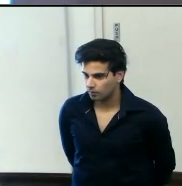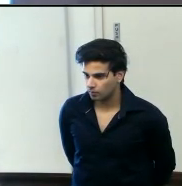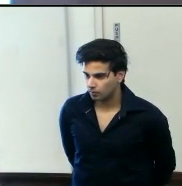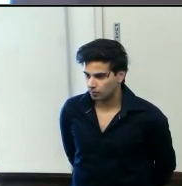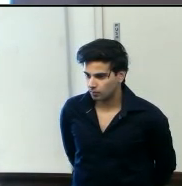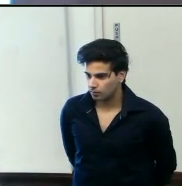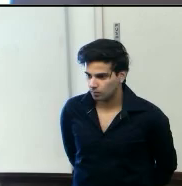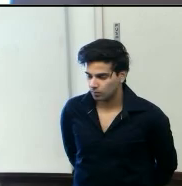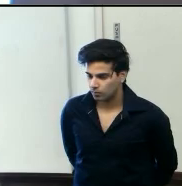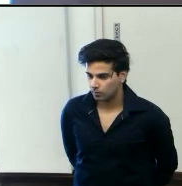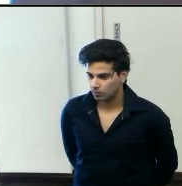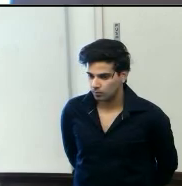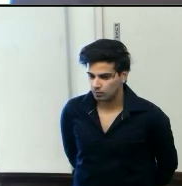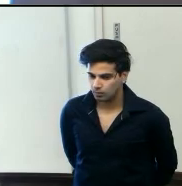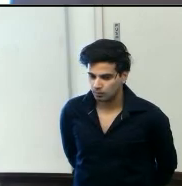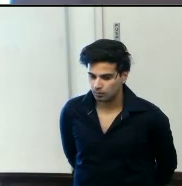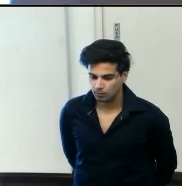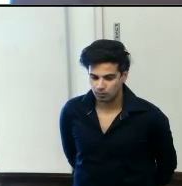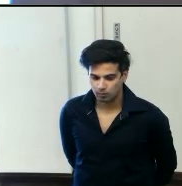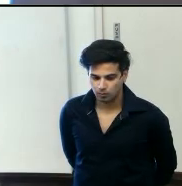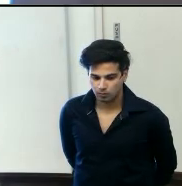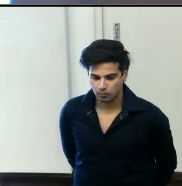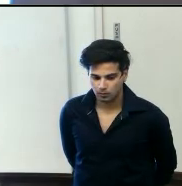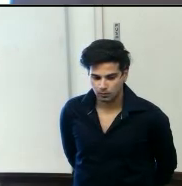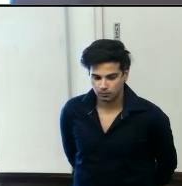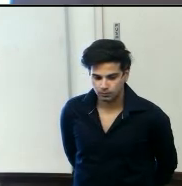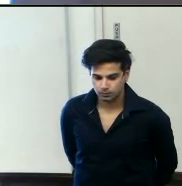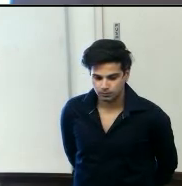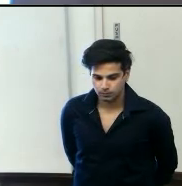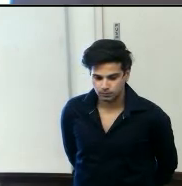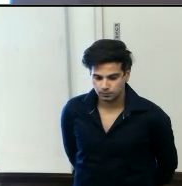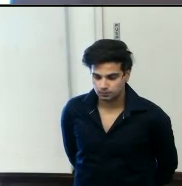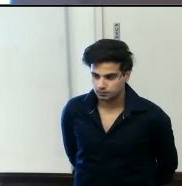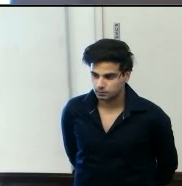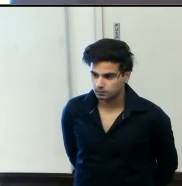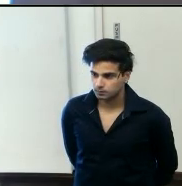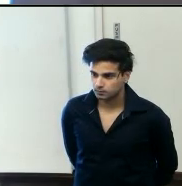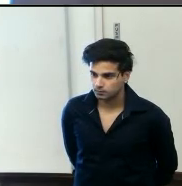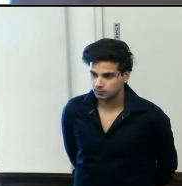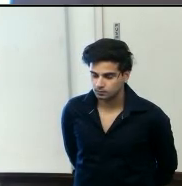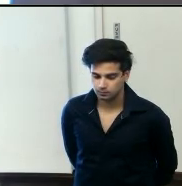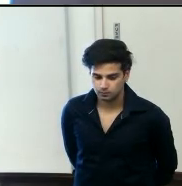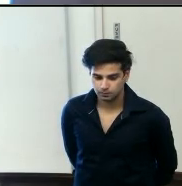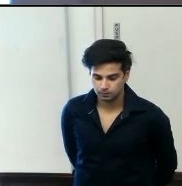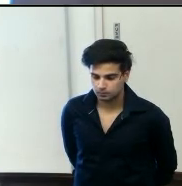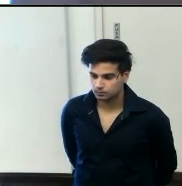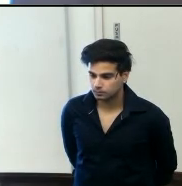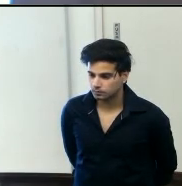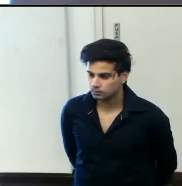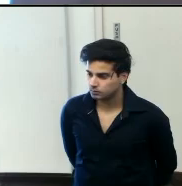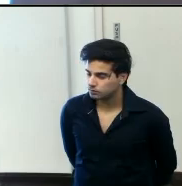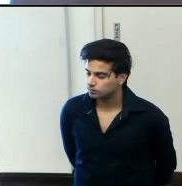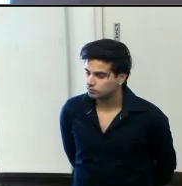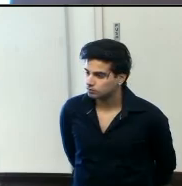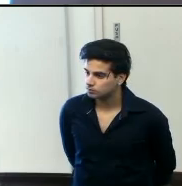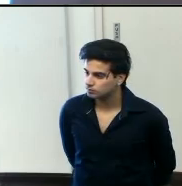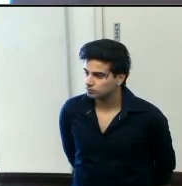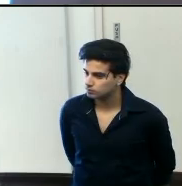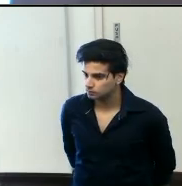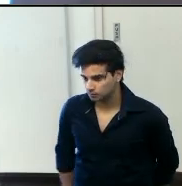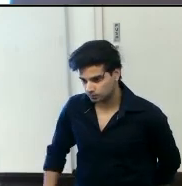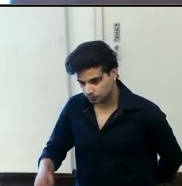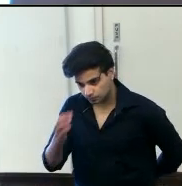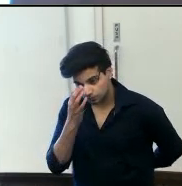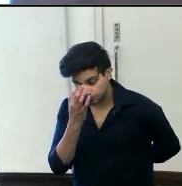ನನಗೆ ಗೊತ್ತಿರಲಿಲ್ಲ. ಆಮೇಲೆ ನಾನು ಮತ್ತೆ UK ಹೋದಾಗ ಆಮೇಲೆ ಅಲ್ಲಿ ನೋಡಿದ್ದೆಲ್ಲ ಆಯ್ತು. ಸೊ ಆರ್ಟಿಸ್ಟ್ ಬುಕ್ಗಳಲ್ಲಿ ನೀವು ಪೇಂಟಿಂಗಲ್ಲಿ ಸಾಧ್ಯ ಇಲ್ಲದೆ